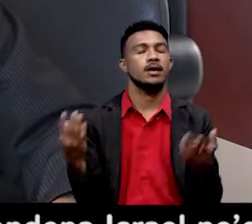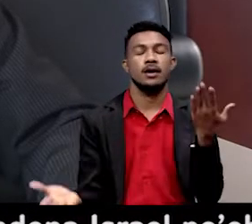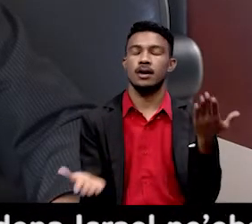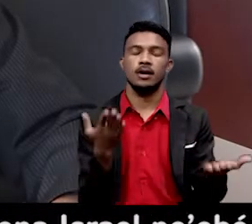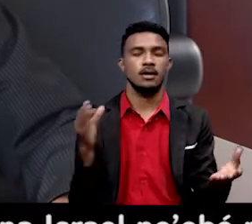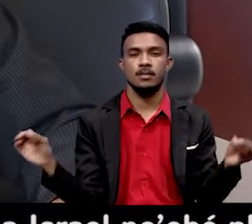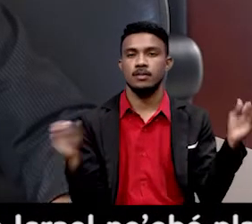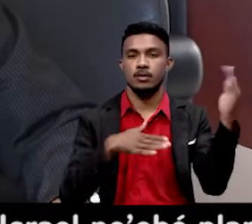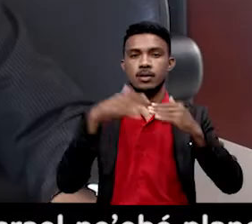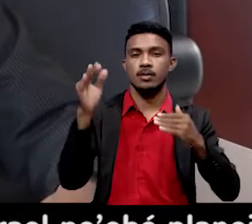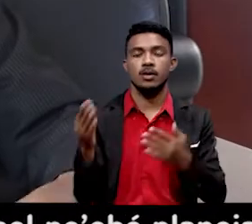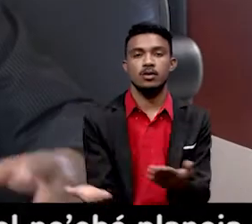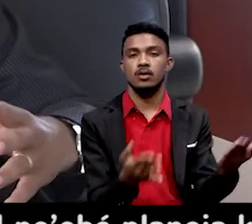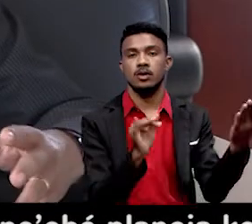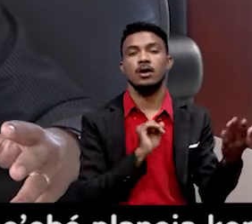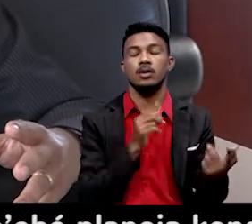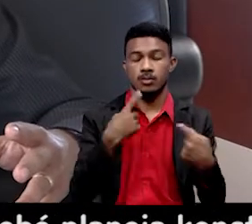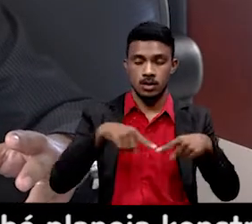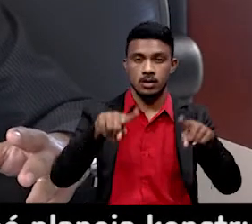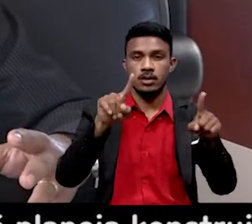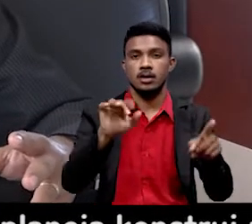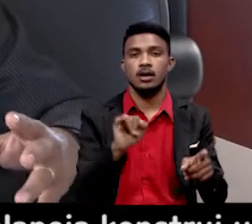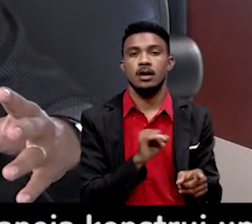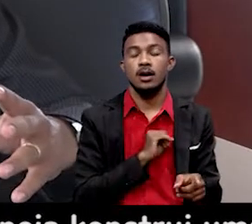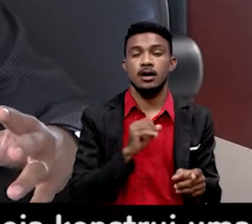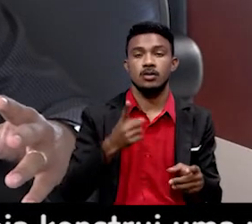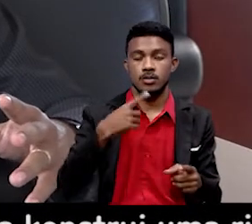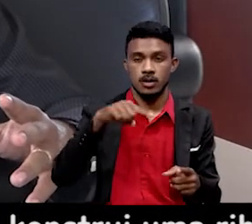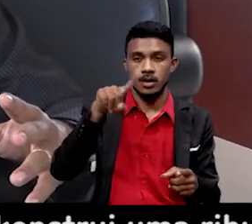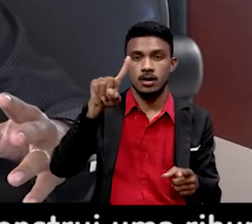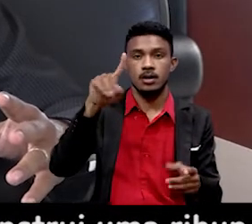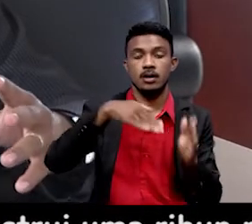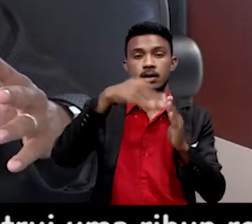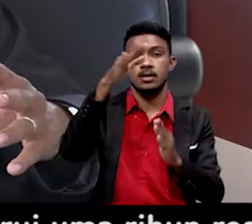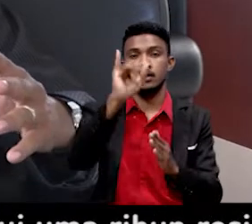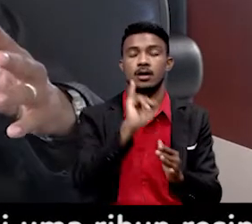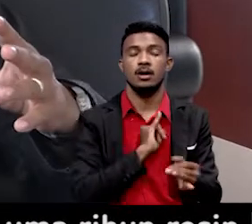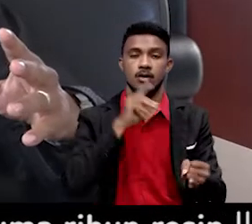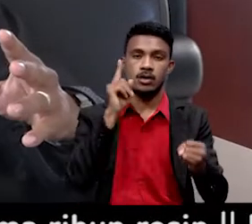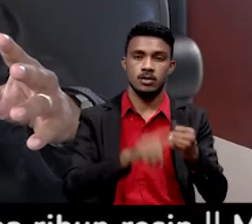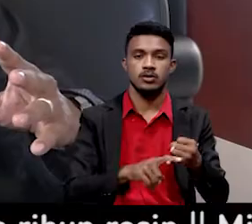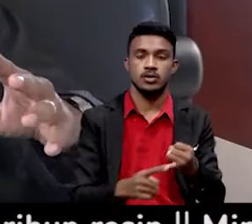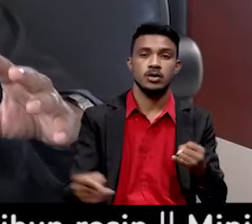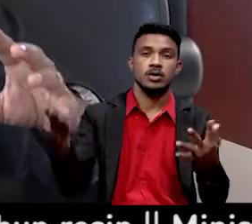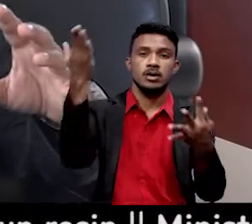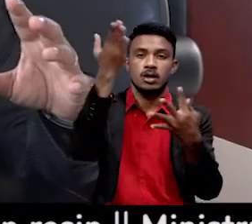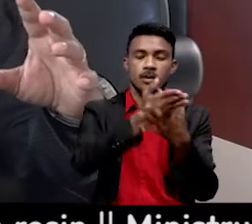leteng bahir hau sabar leteng hau kalto ikus tama ia fatin